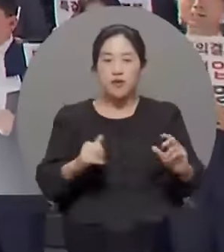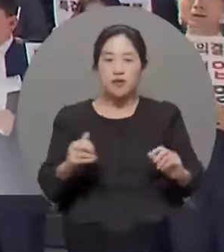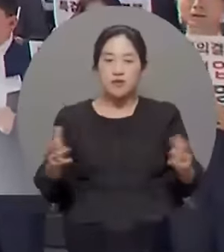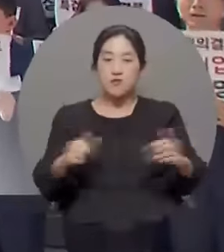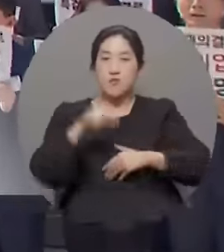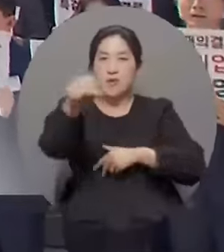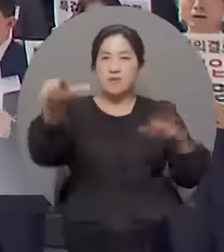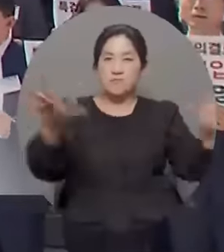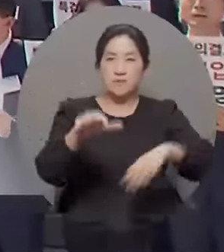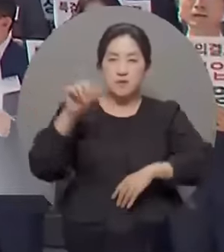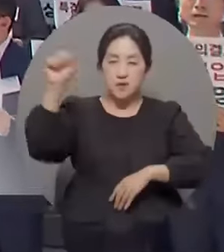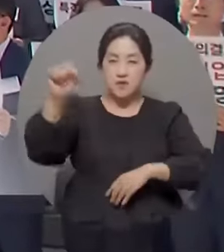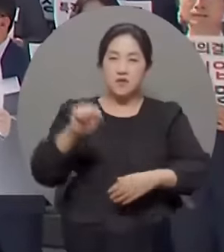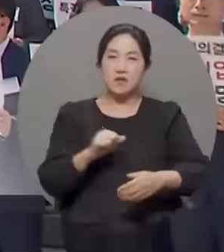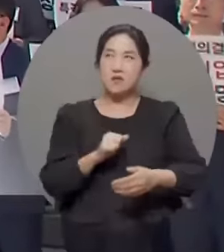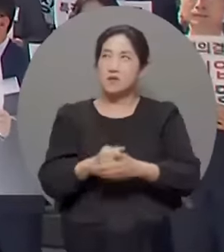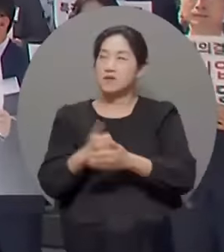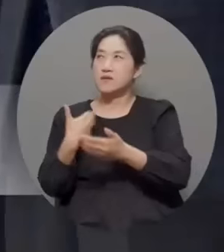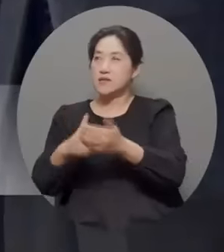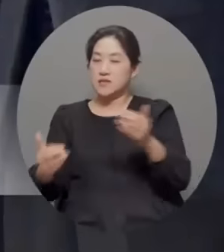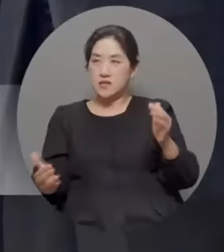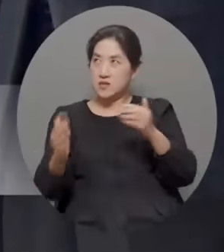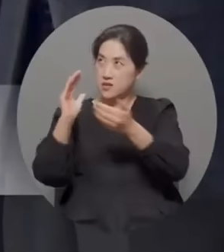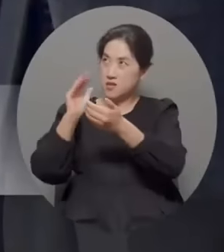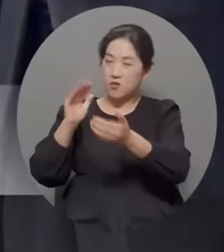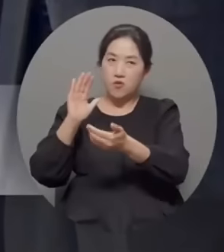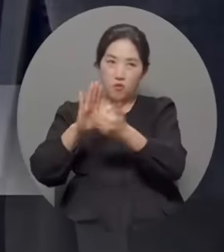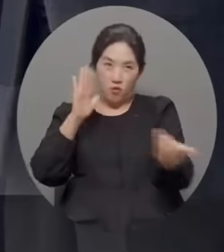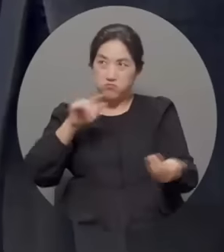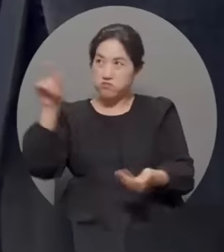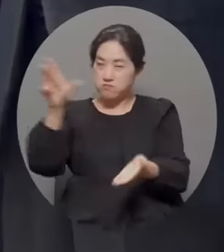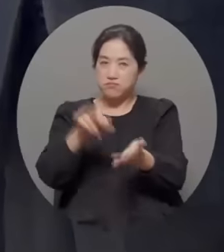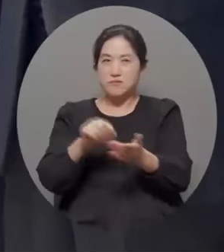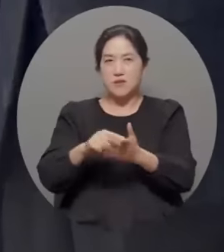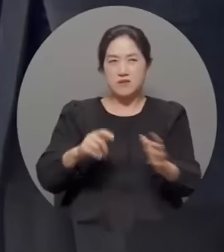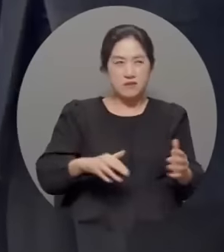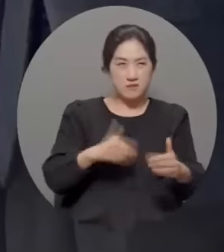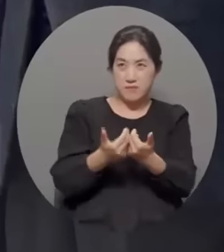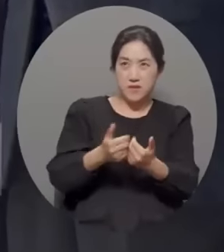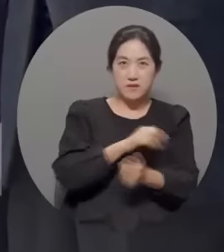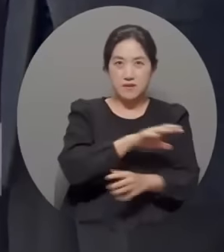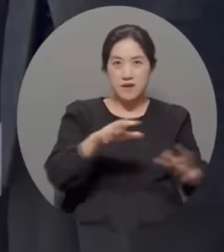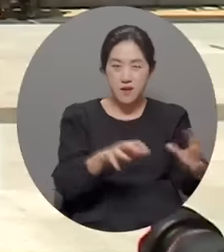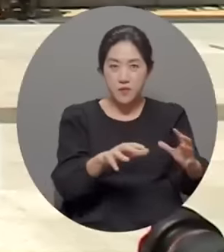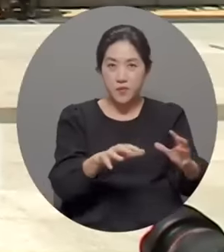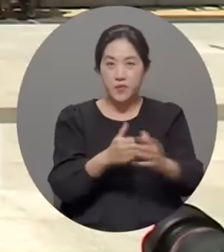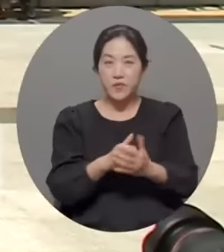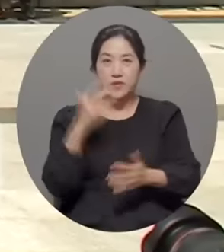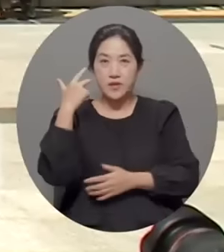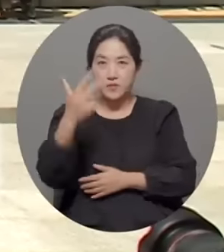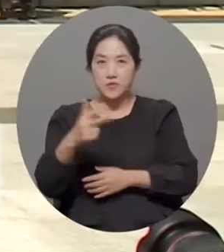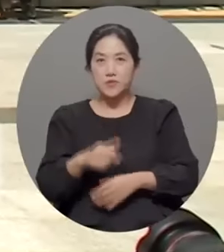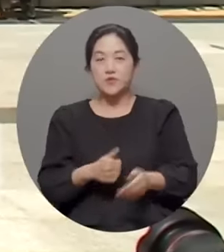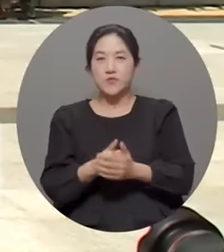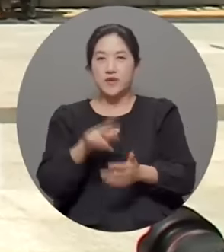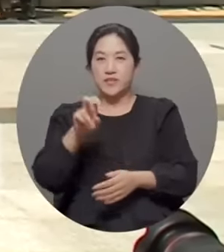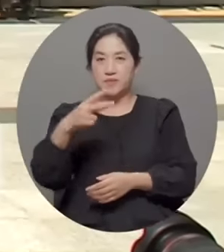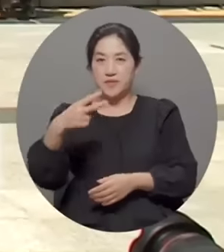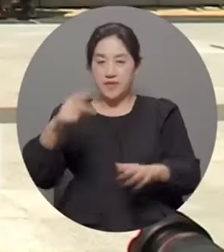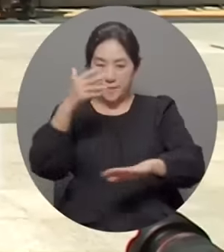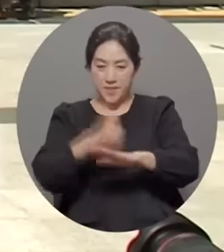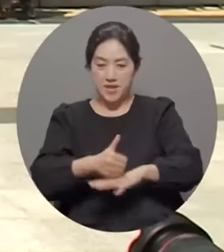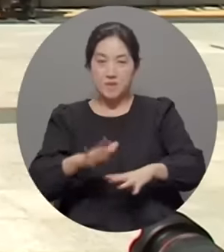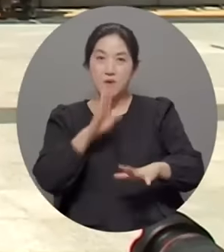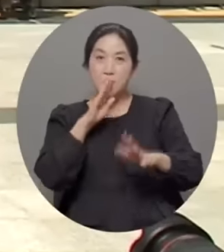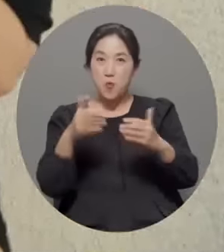열고 거부권 반발 여론을 고조시킨 뒤 다음 주 20일 마지막 본회의를 열고 특검법을 재의결하겠다고